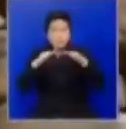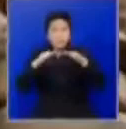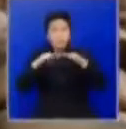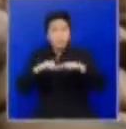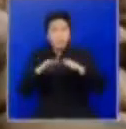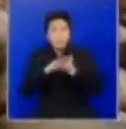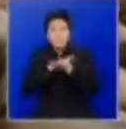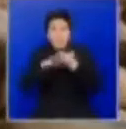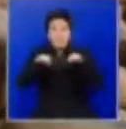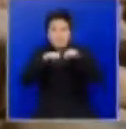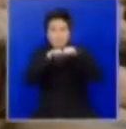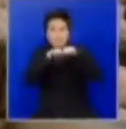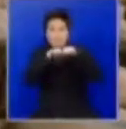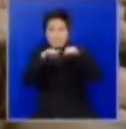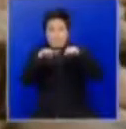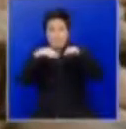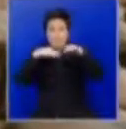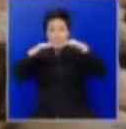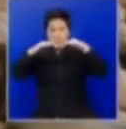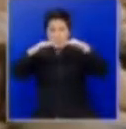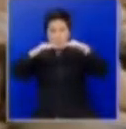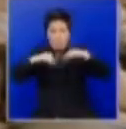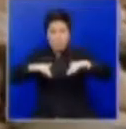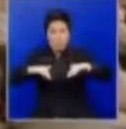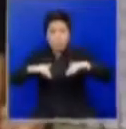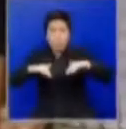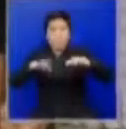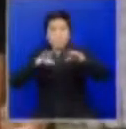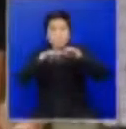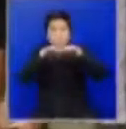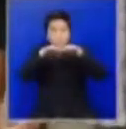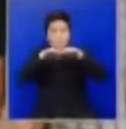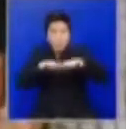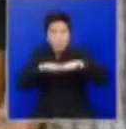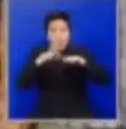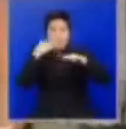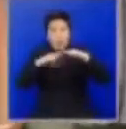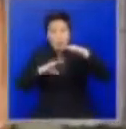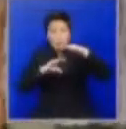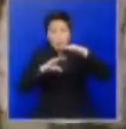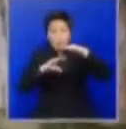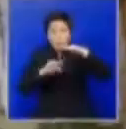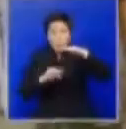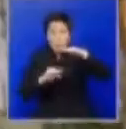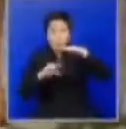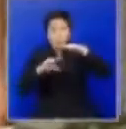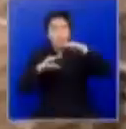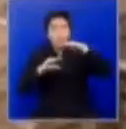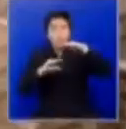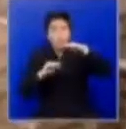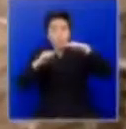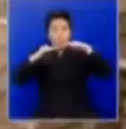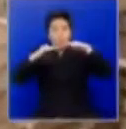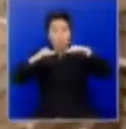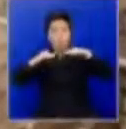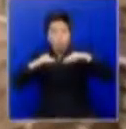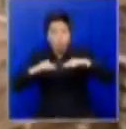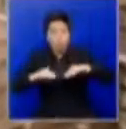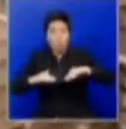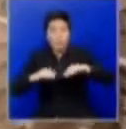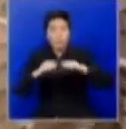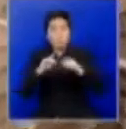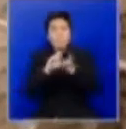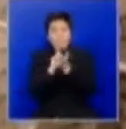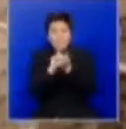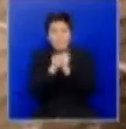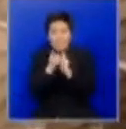บเนี้ยมันจะไม่เรียบเสมอกันมันก็จะยุบลงไปใช่ไหมฮะเพราะพื้นที่ในกระสอบก็ข้าวมันหายไปอ่ะเป็น